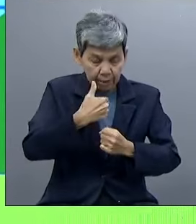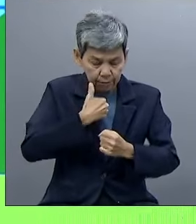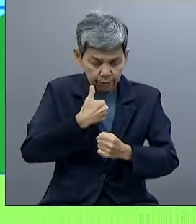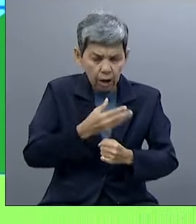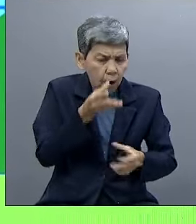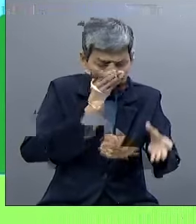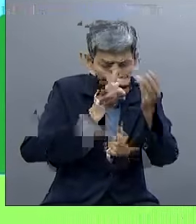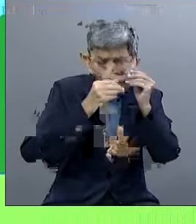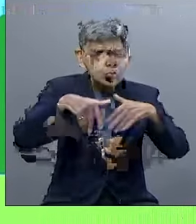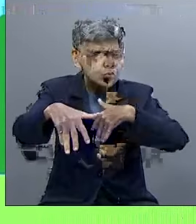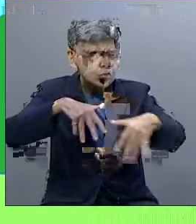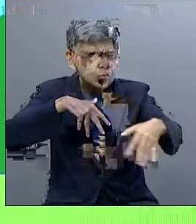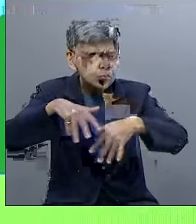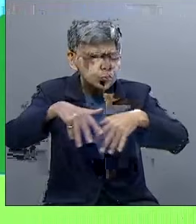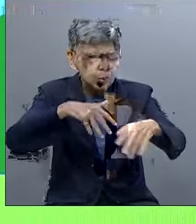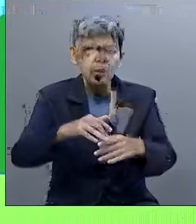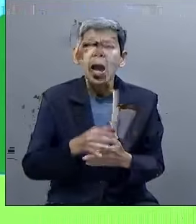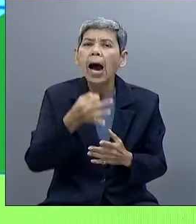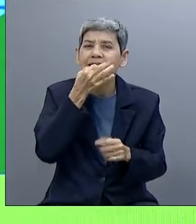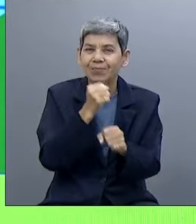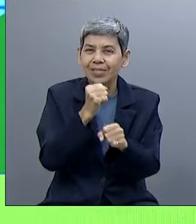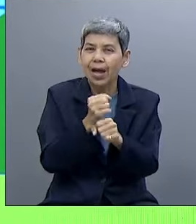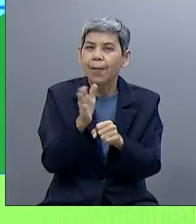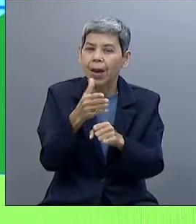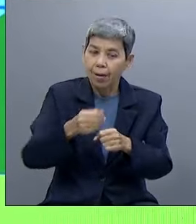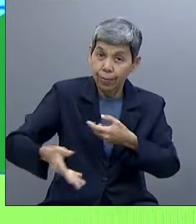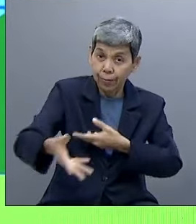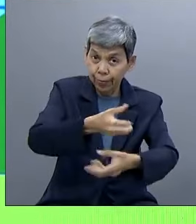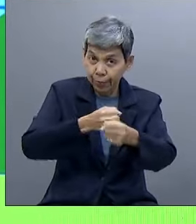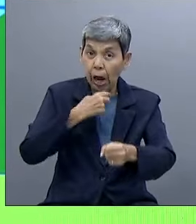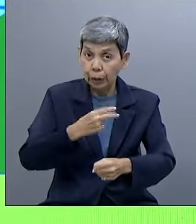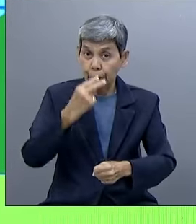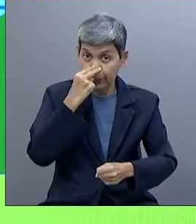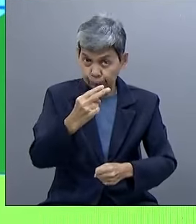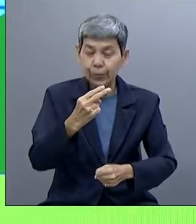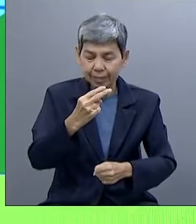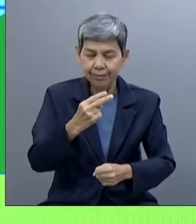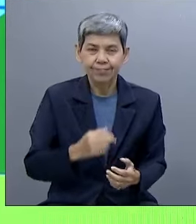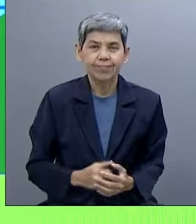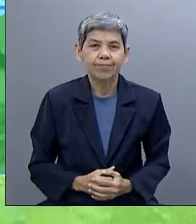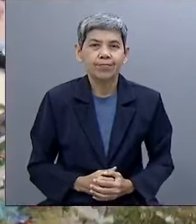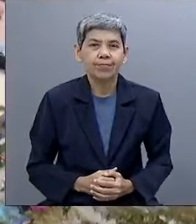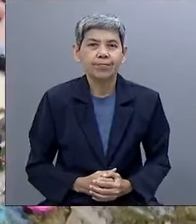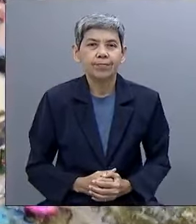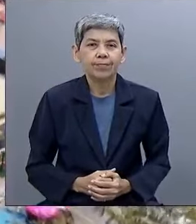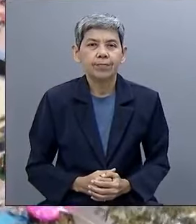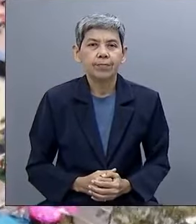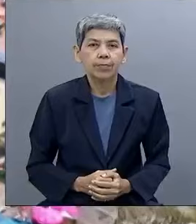นรู้วิถีชุมชนของชาวประมงในจังหวัดระยองค่ะมีอะไรบ้างที่น่าสนใจชวนไปดูกันค่ะ